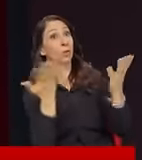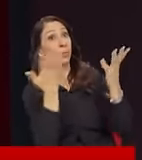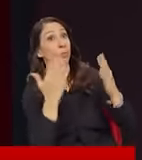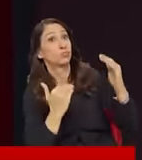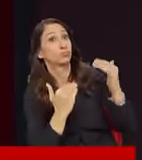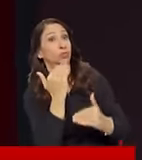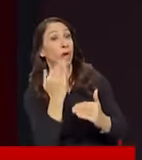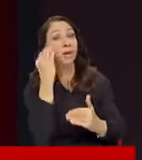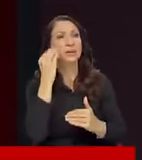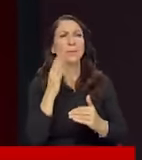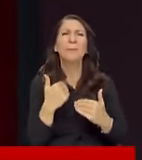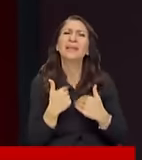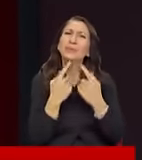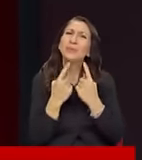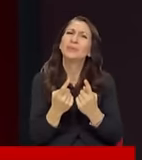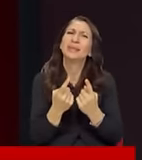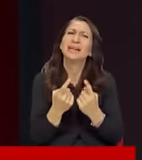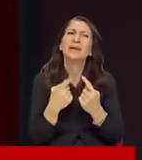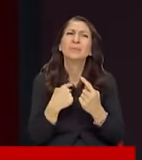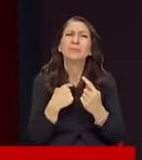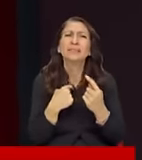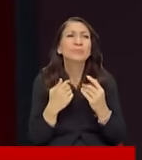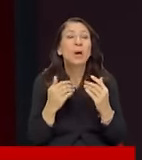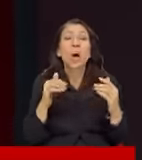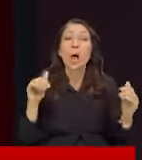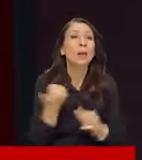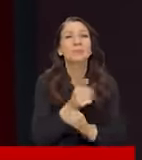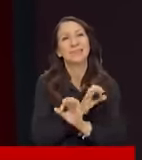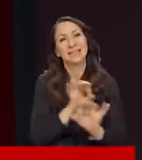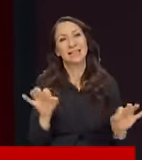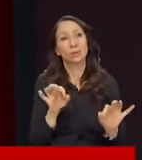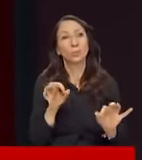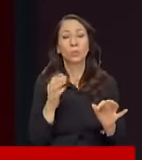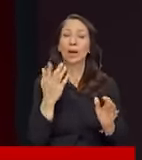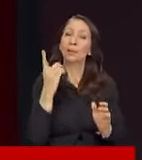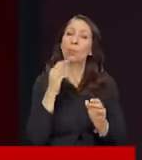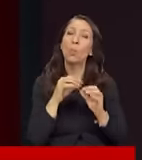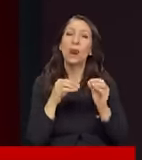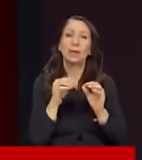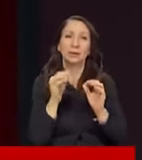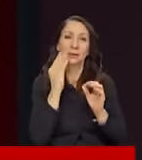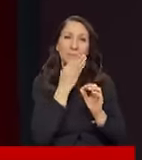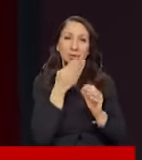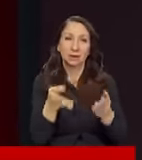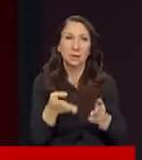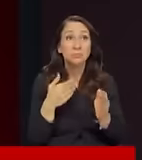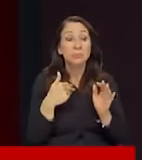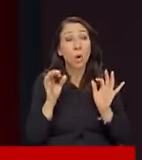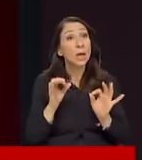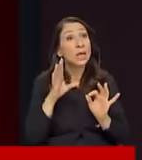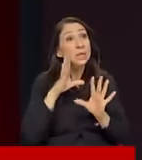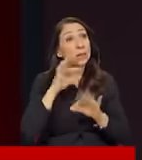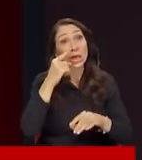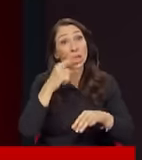kutsallaştırma anlayışı. Ben de diyorum ki bizim kutsalımız net. Bakın mübarek Ramazan ayındayız. Kutsalımız var. Her